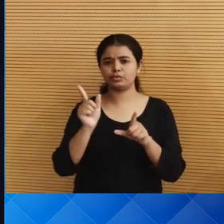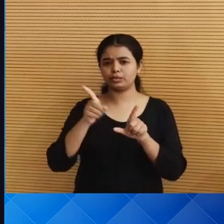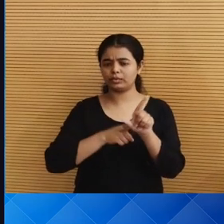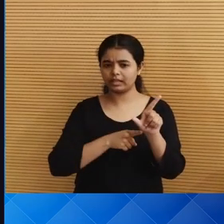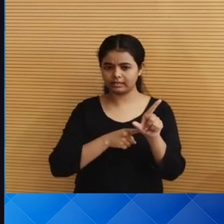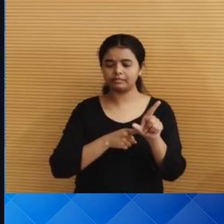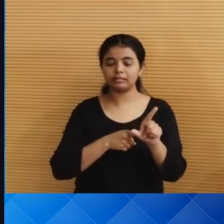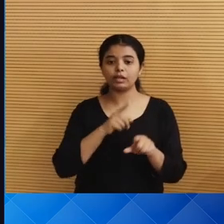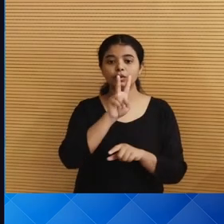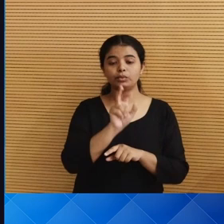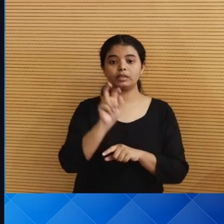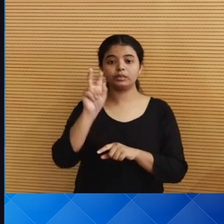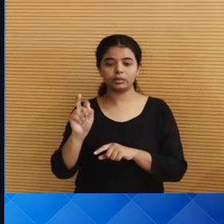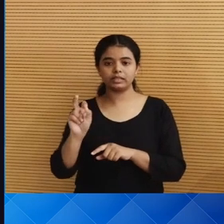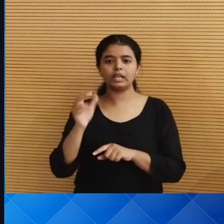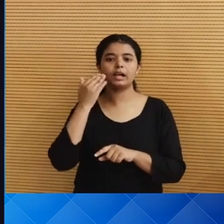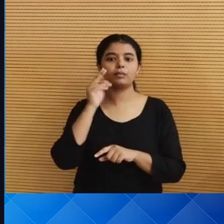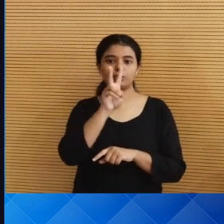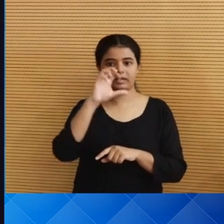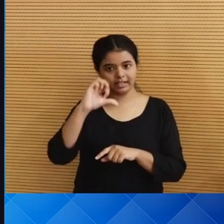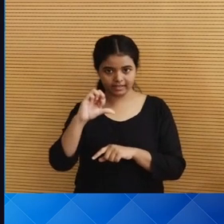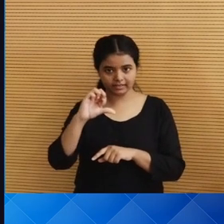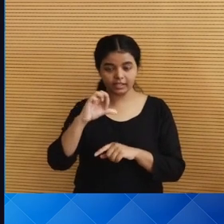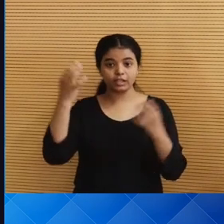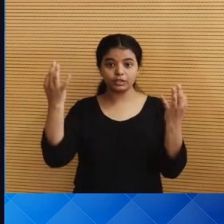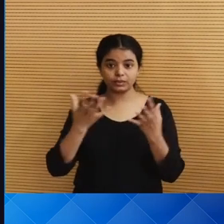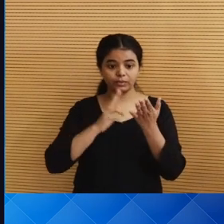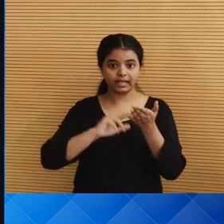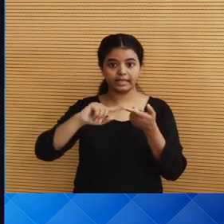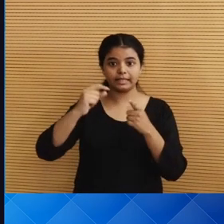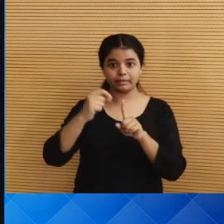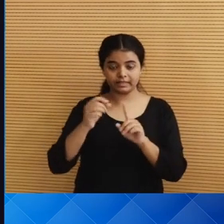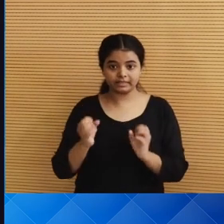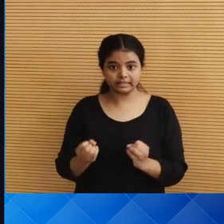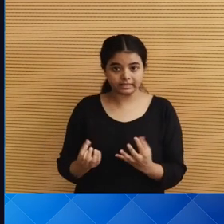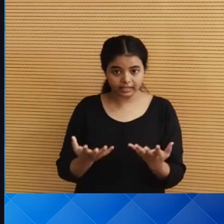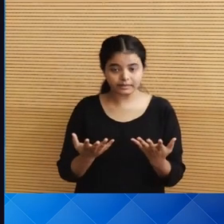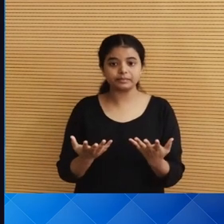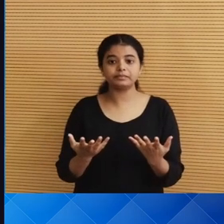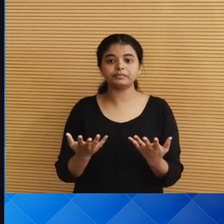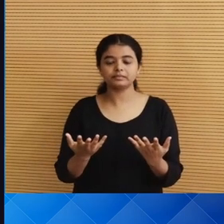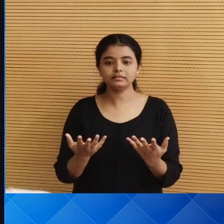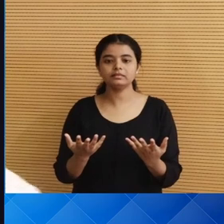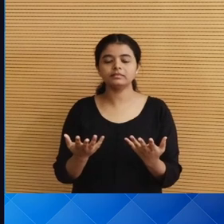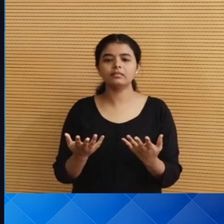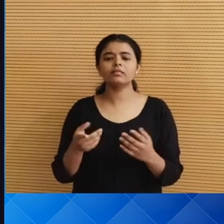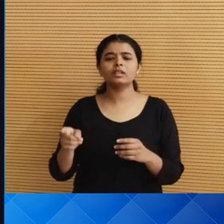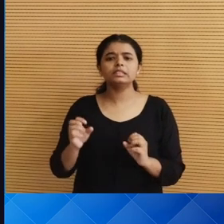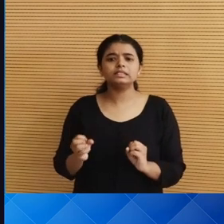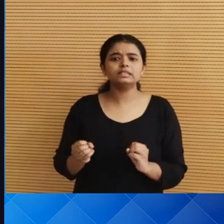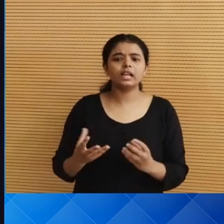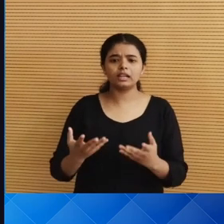जुलाई को जब नेशनल एजुकेशन पॉलिसी नई वाली आई थी, उसका जो कार्यान्वयन